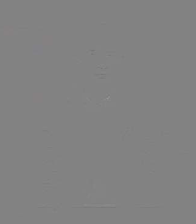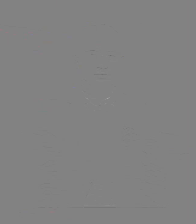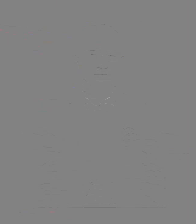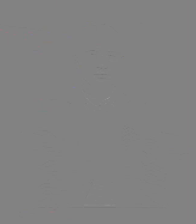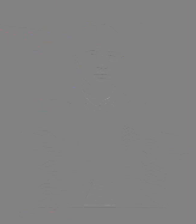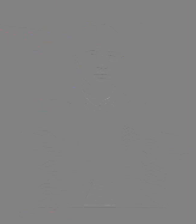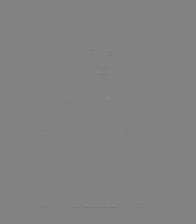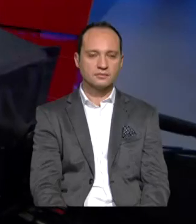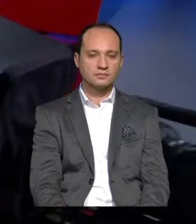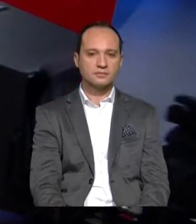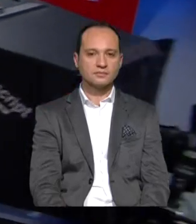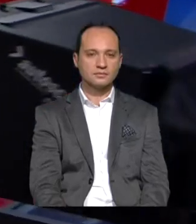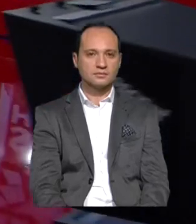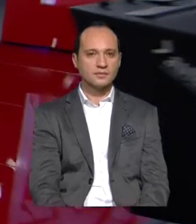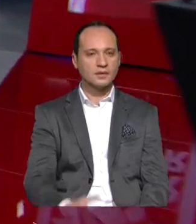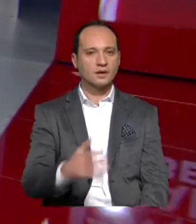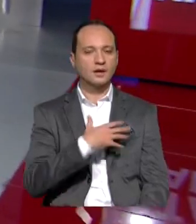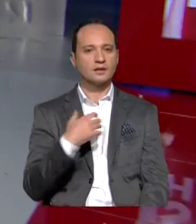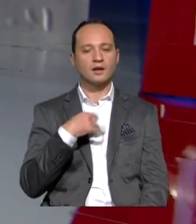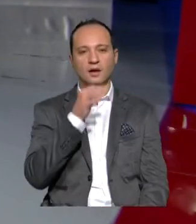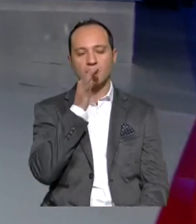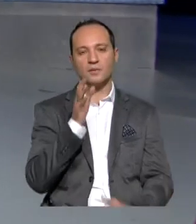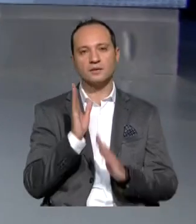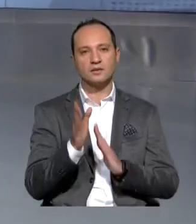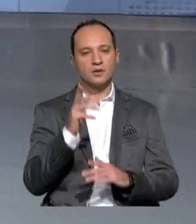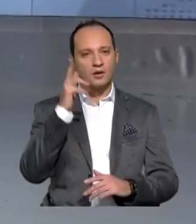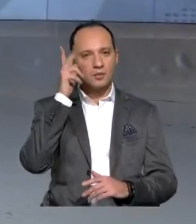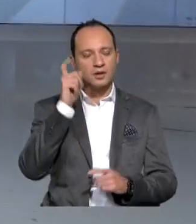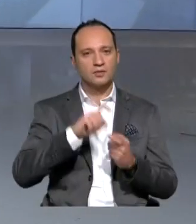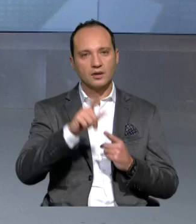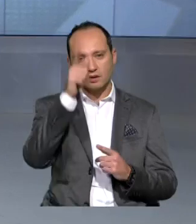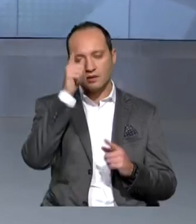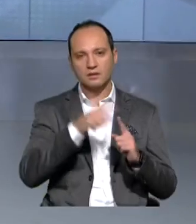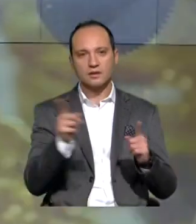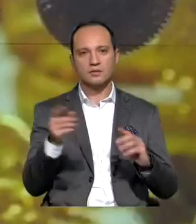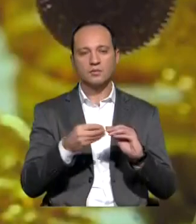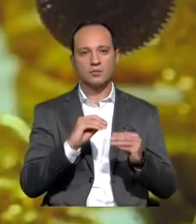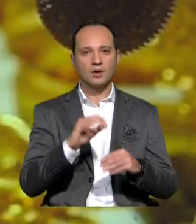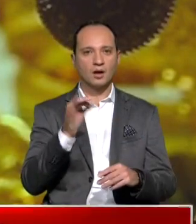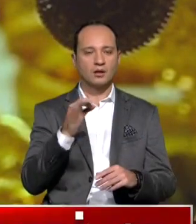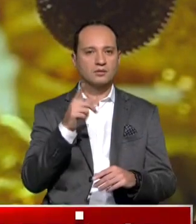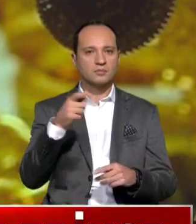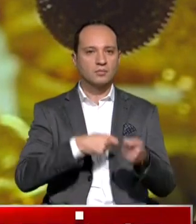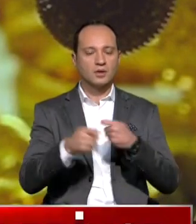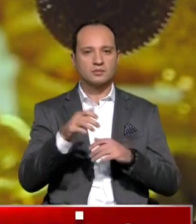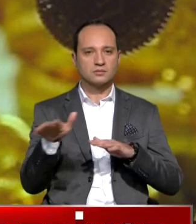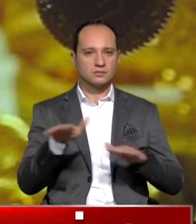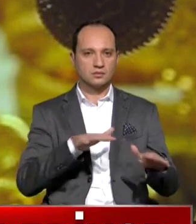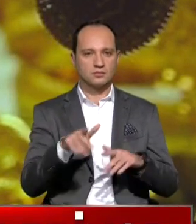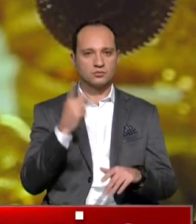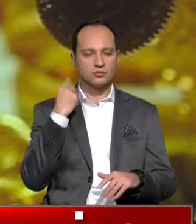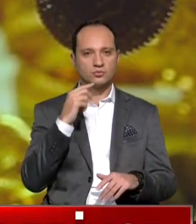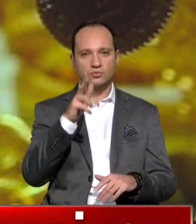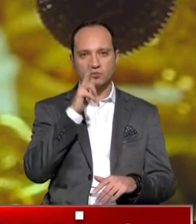Ama Star'da. Ana habere devam ediyoruz. Amerika ve İran arasındaki gerilim altın piyasasını salladı.